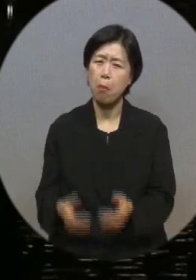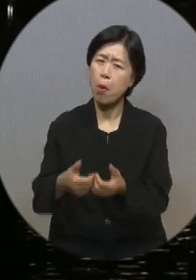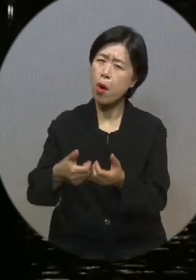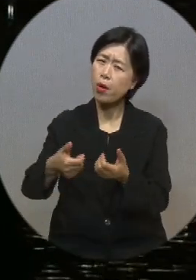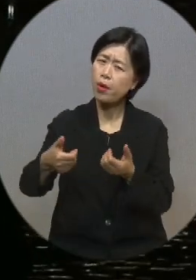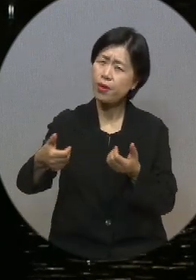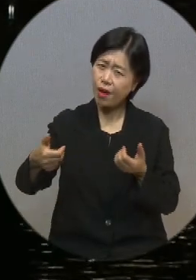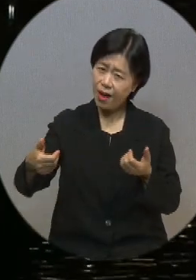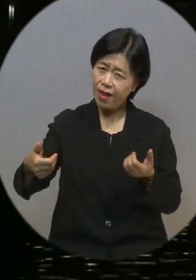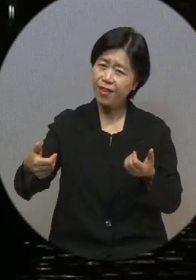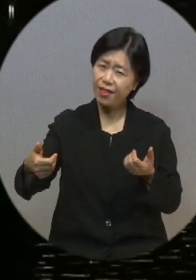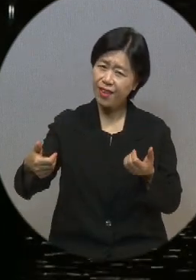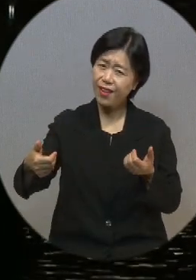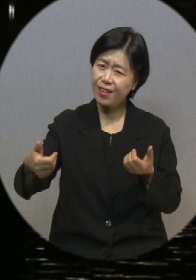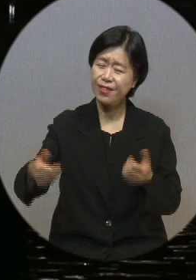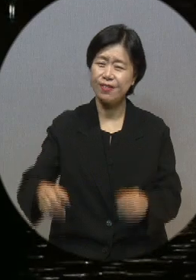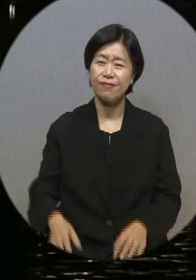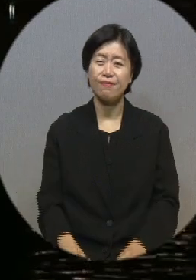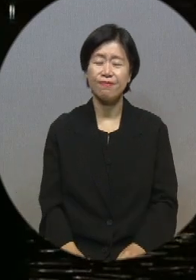멀어져 간다.